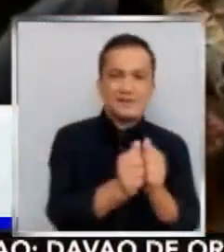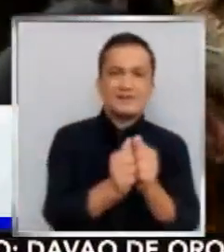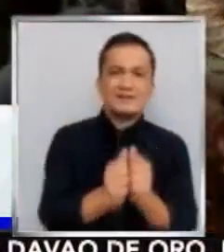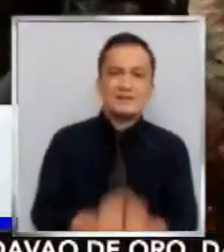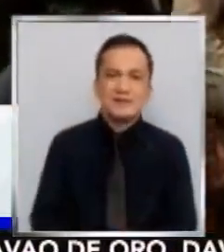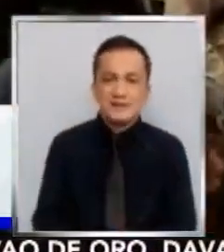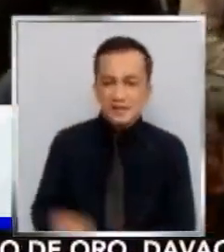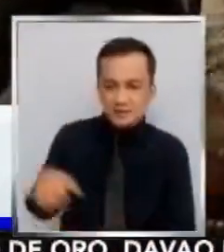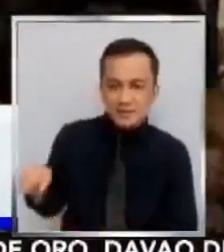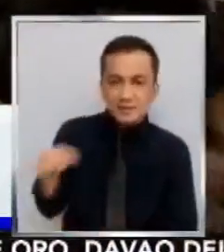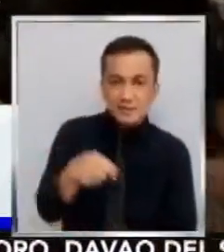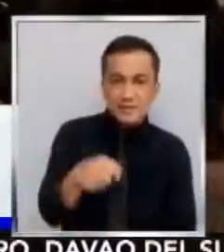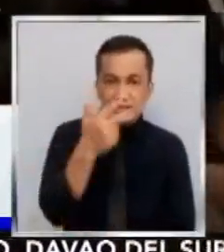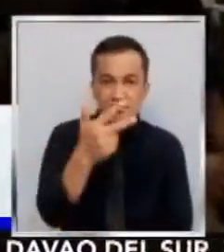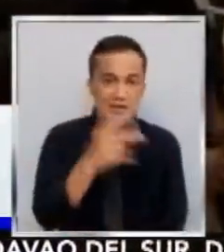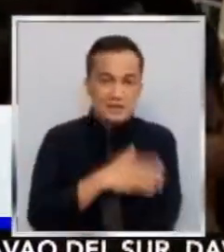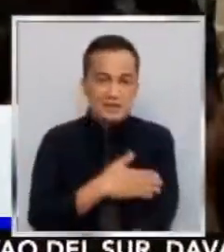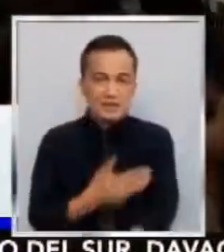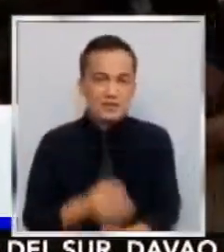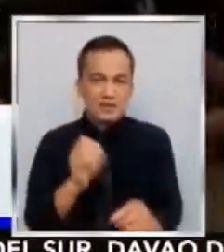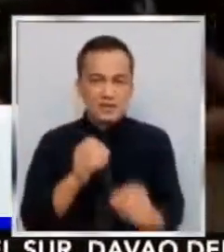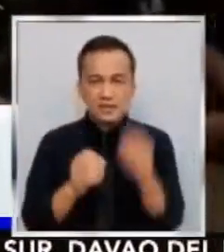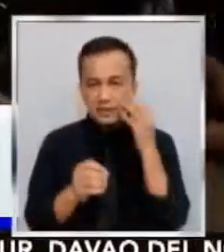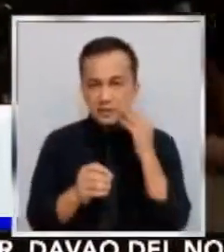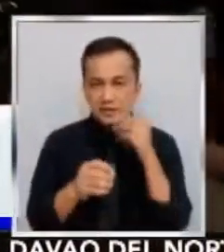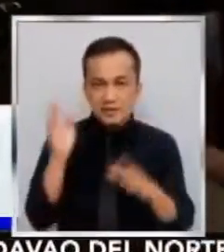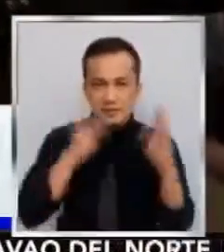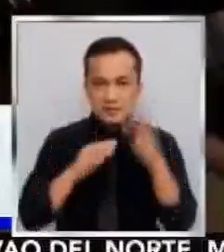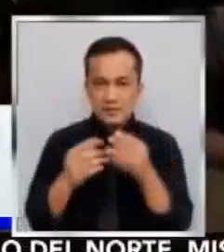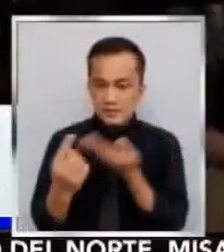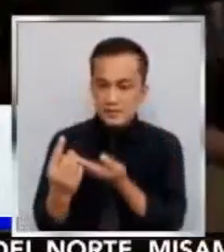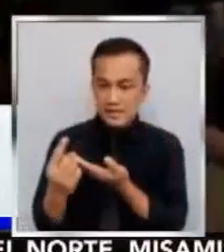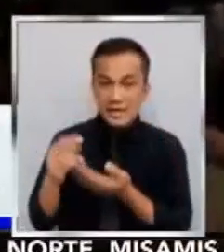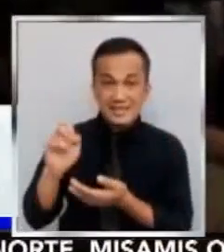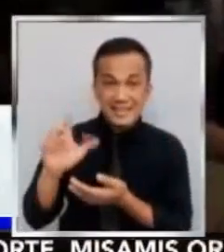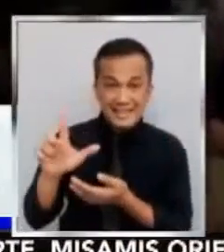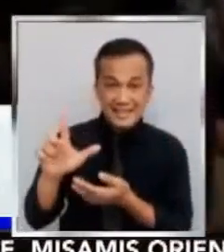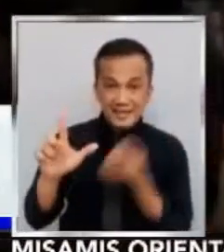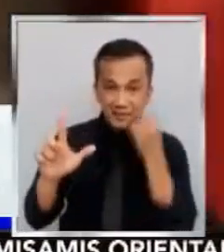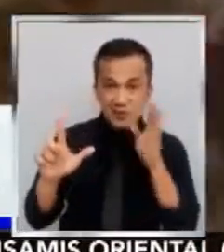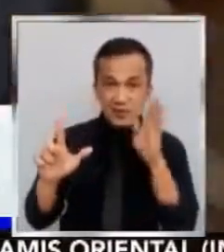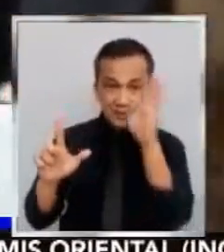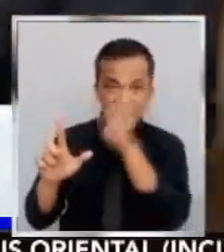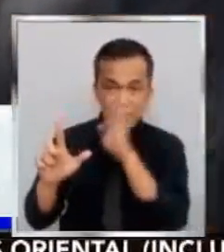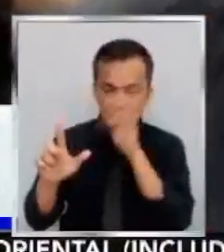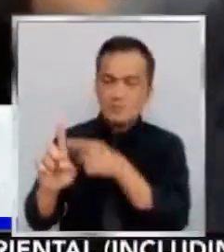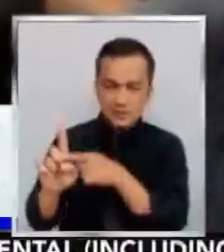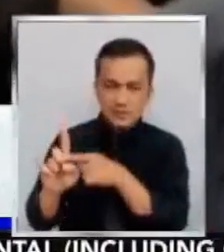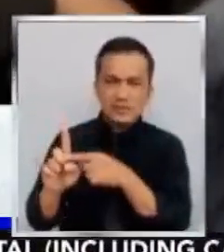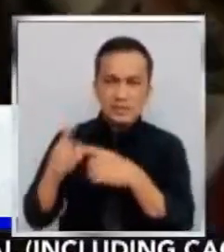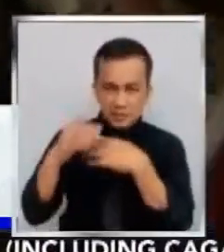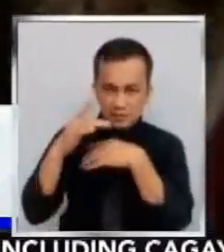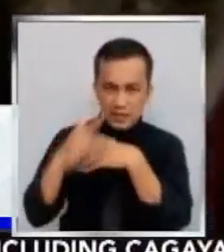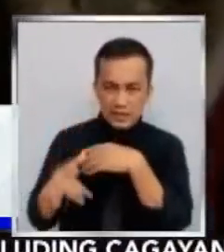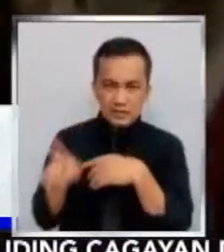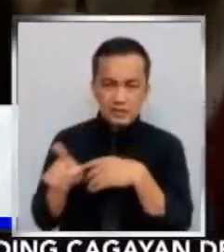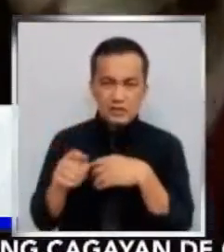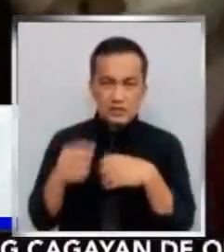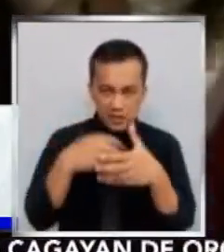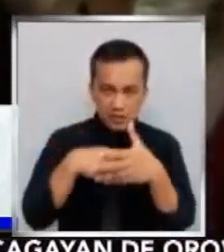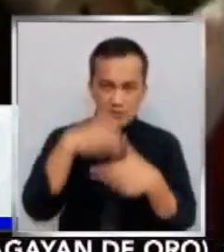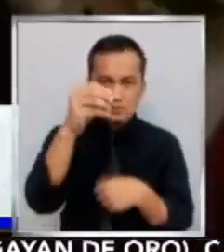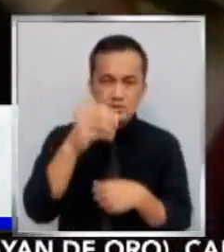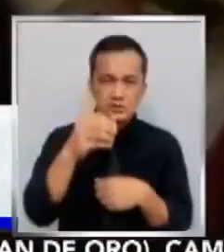3 anak, wala namang naranasang problema si Arnel Beltran na pauwi ng Bicol. Sadyang maaga raw talaga silang luluwas para makaiwas